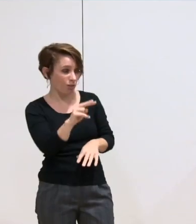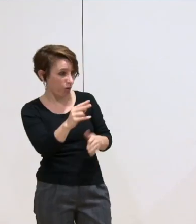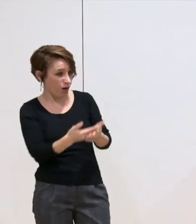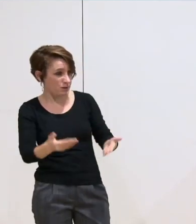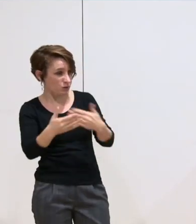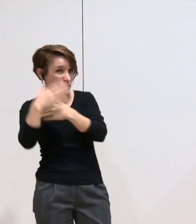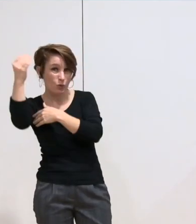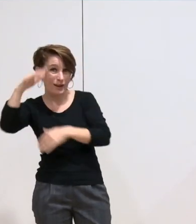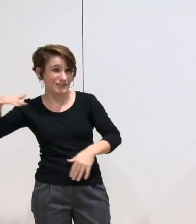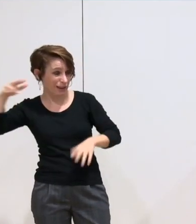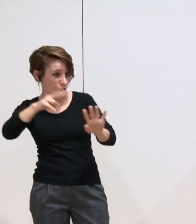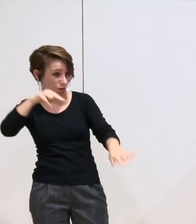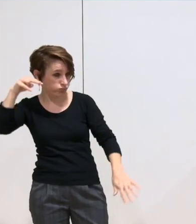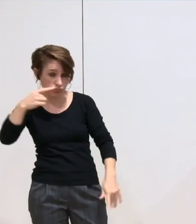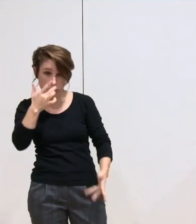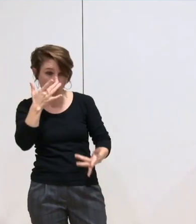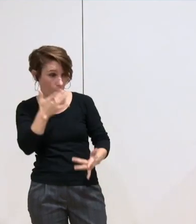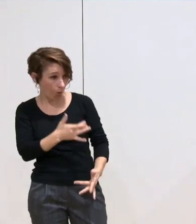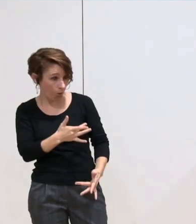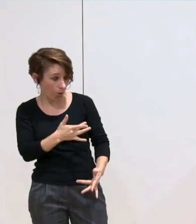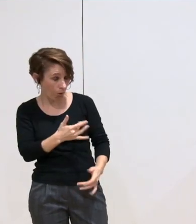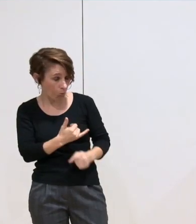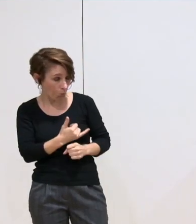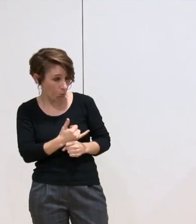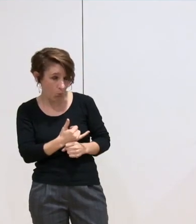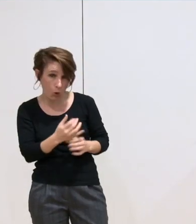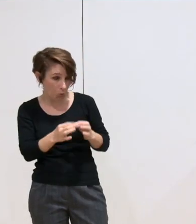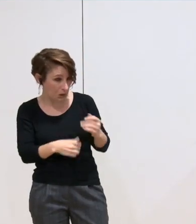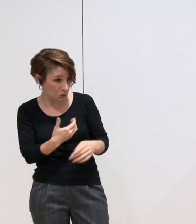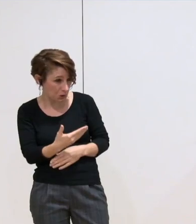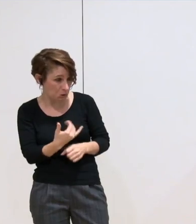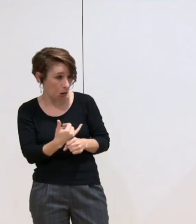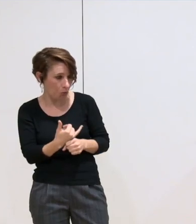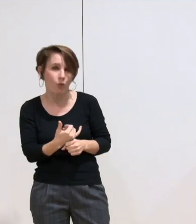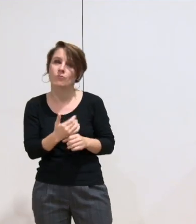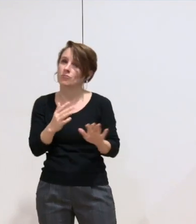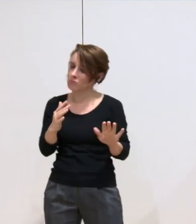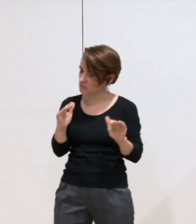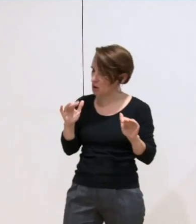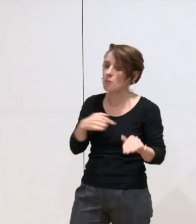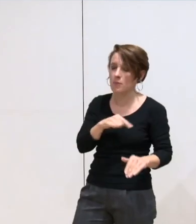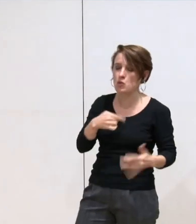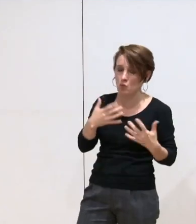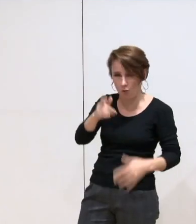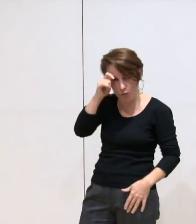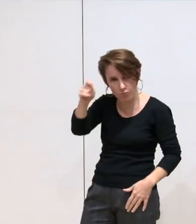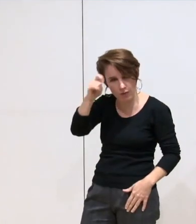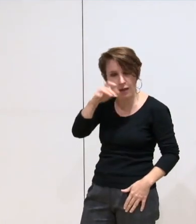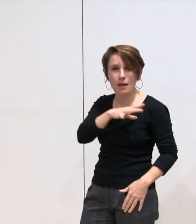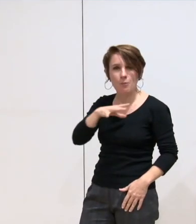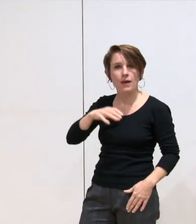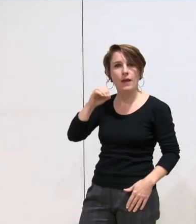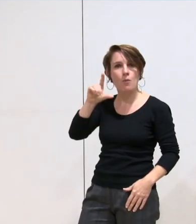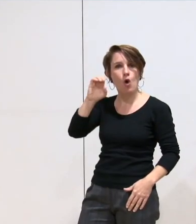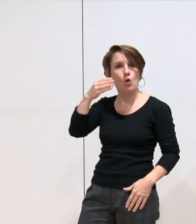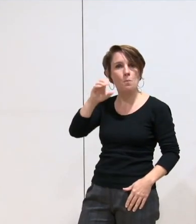le sérieux du travail qui a été mené sous la présidence de Madame Olmos, que nous remercions. Je crois que les choses se sont déroulées dans un